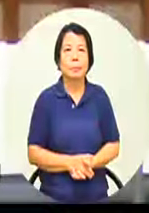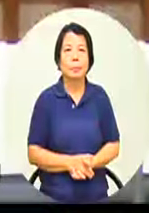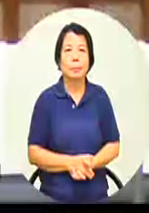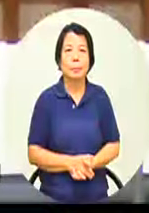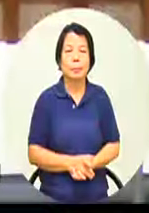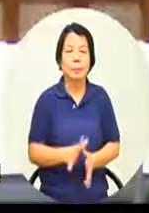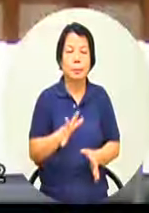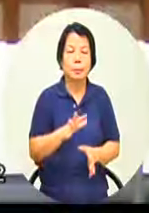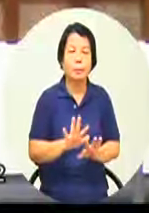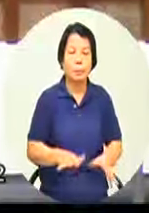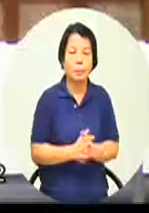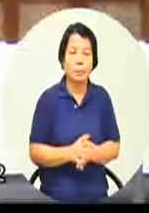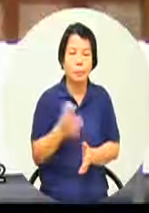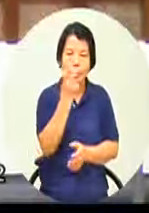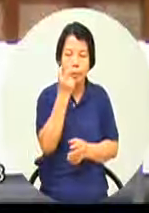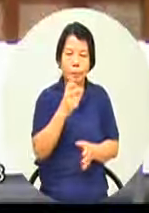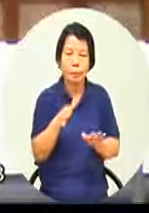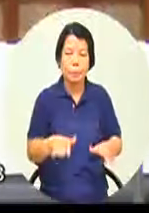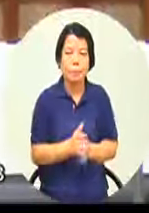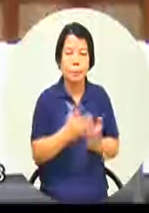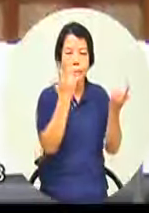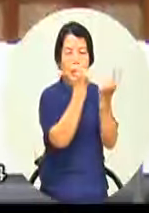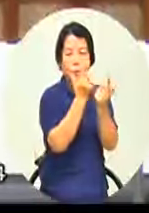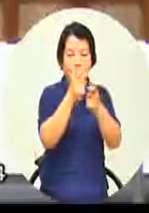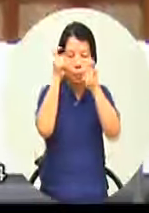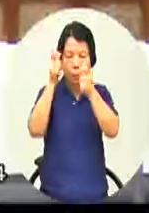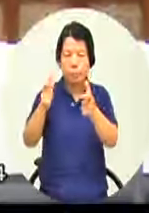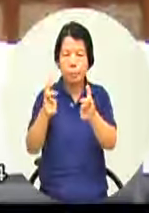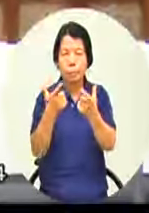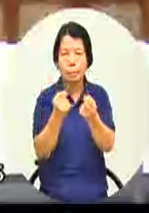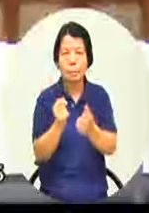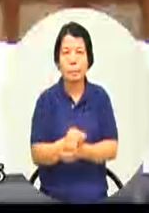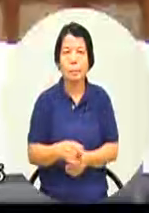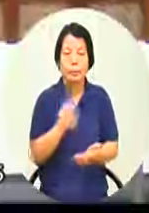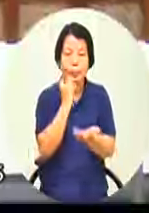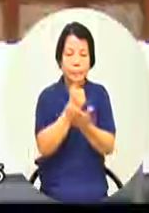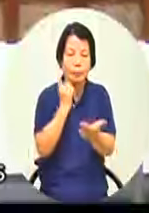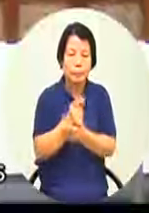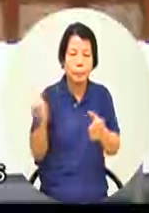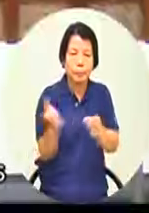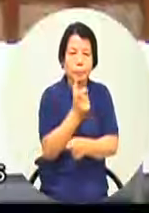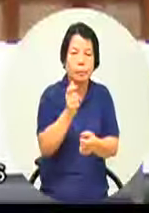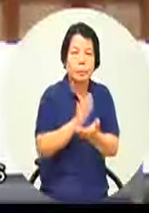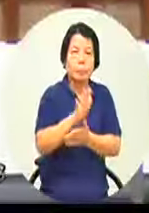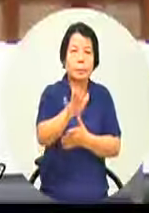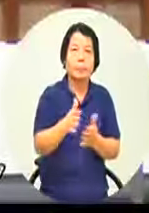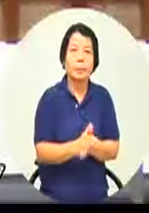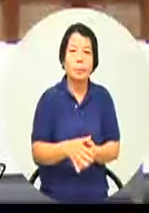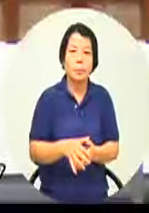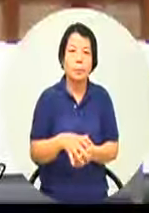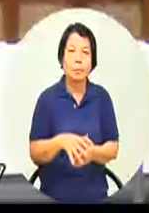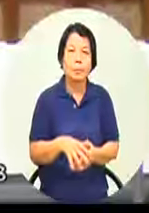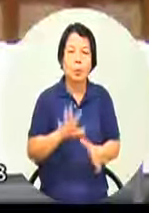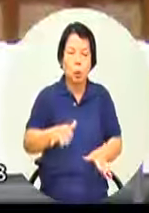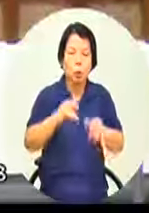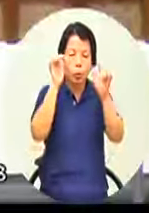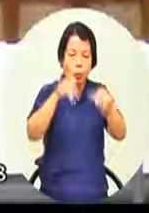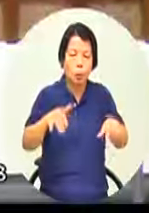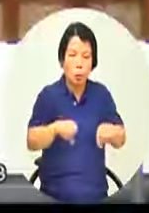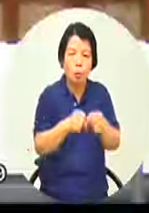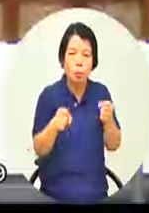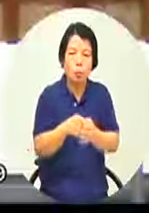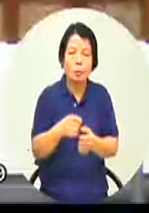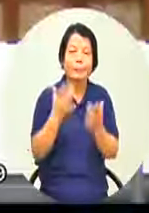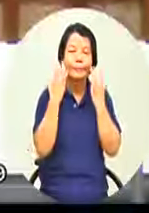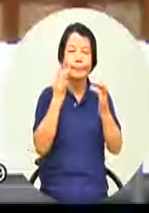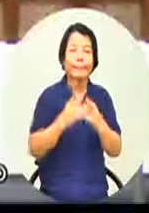前一阵子减掉大动作，不管是北部或高雄，每一次台风过后，或者是有重点的灾害，菜价